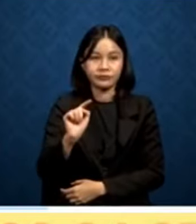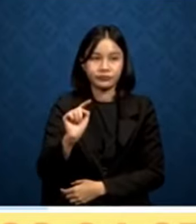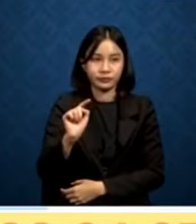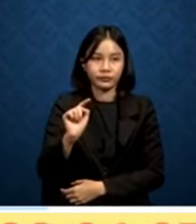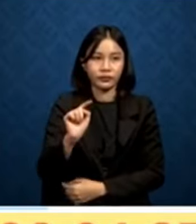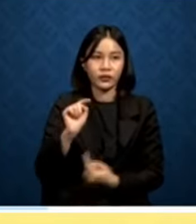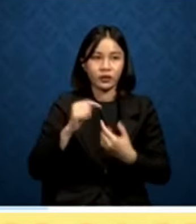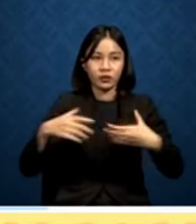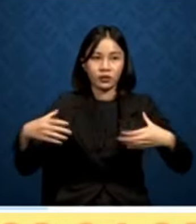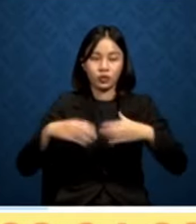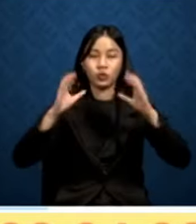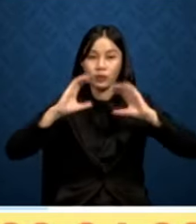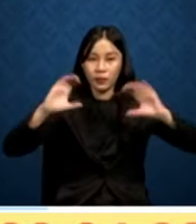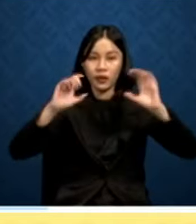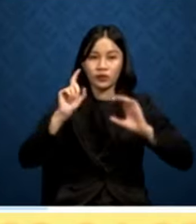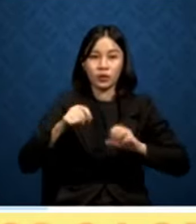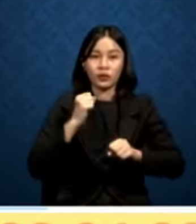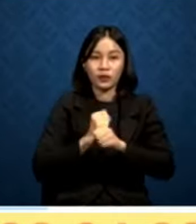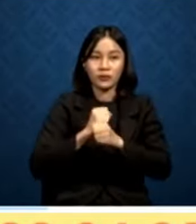ทางร Layts began to do a